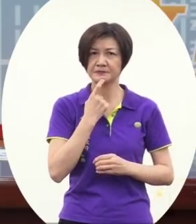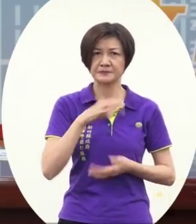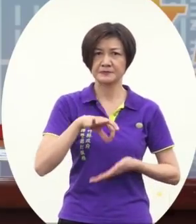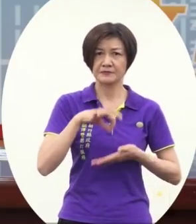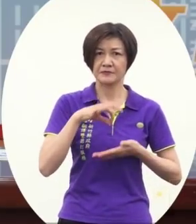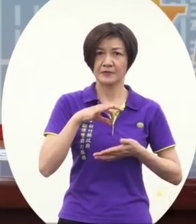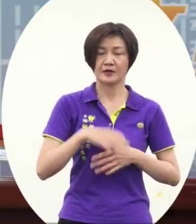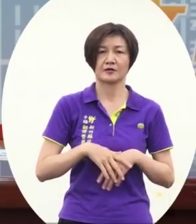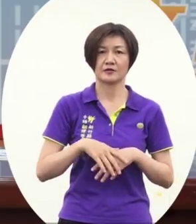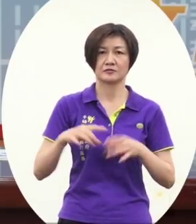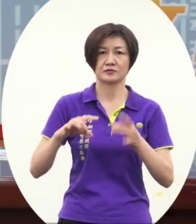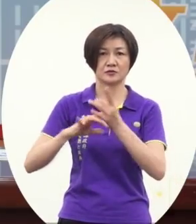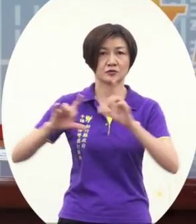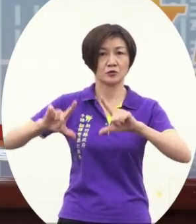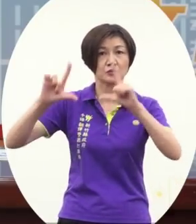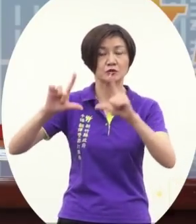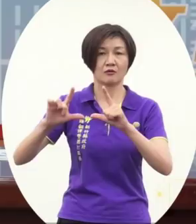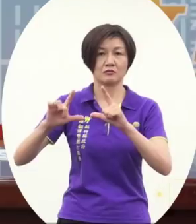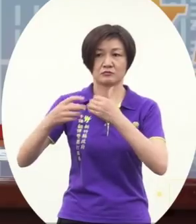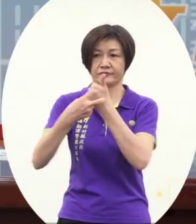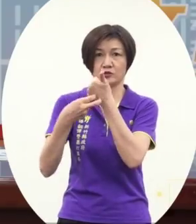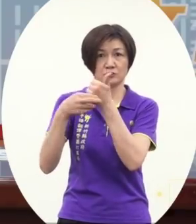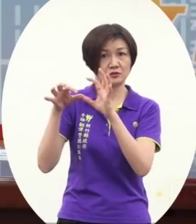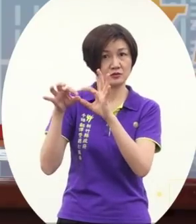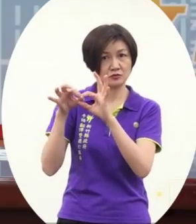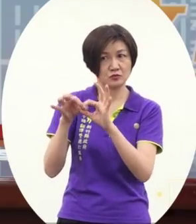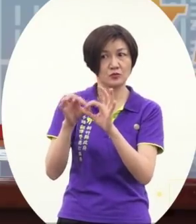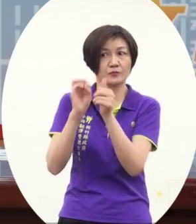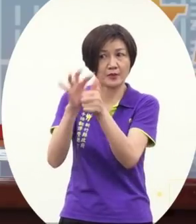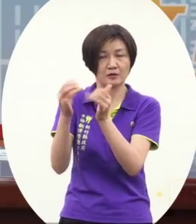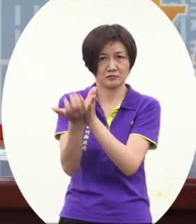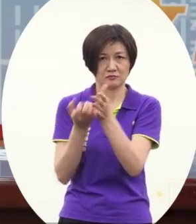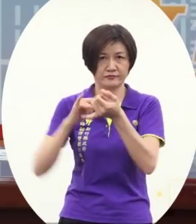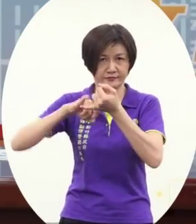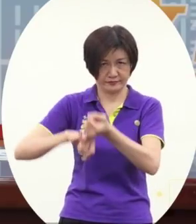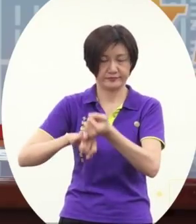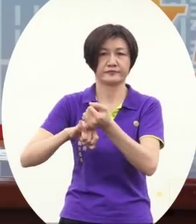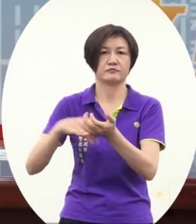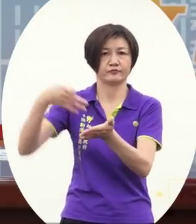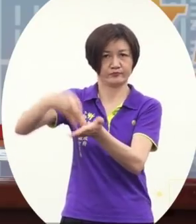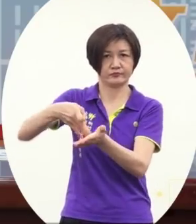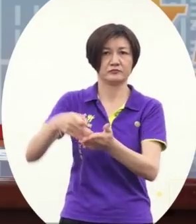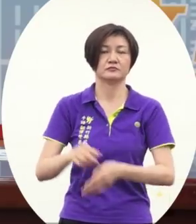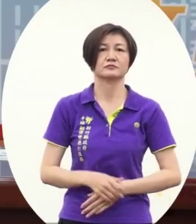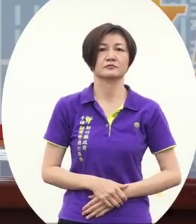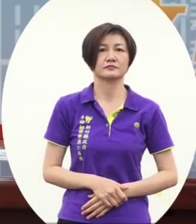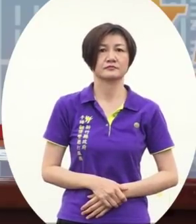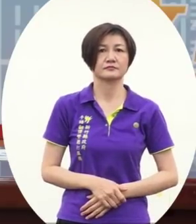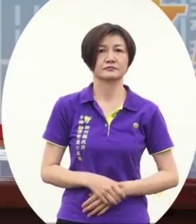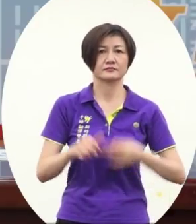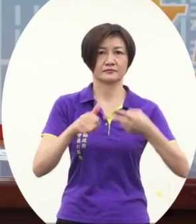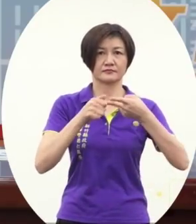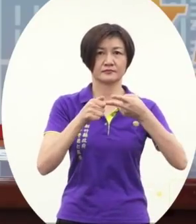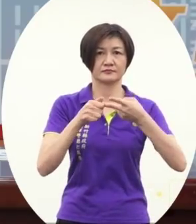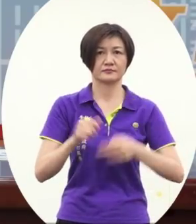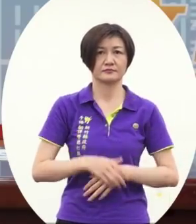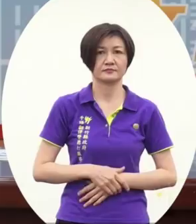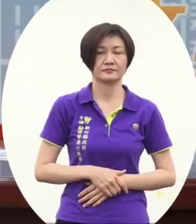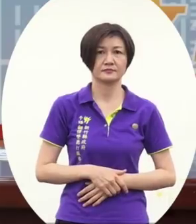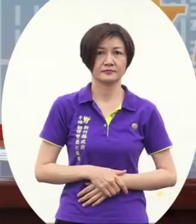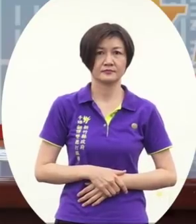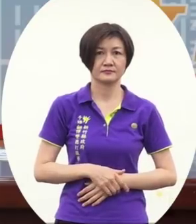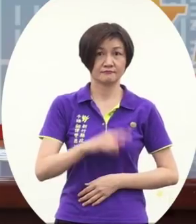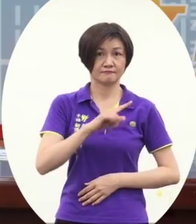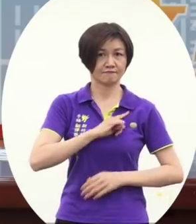请向竹东镇的卫生所来预约报名筛检。第二，为了自